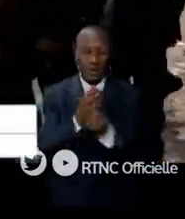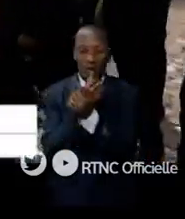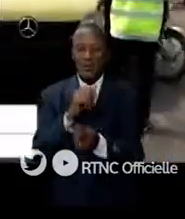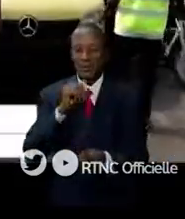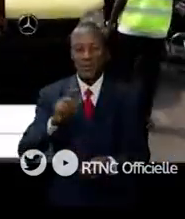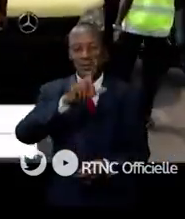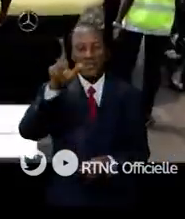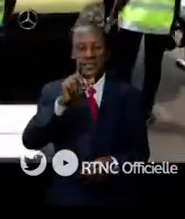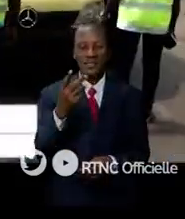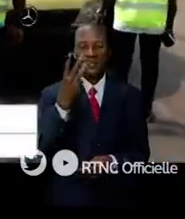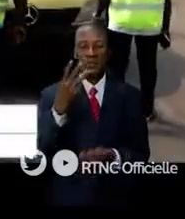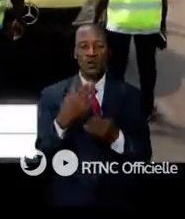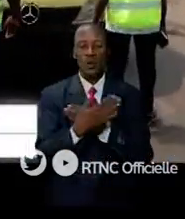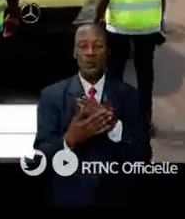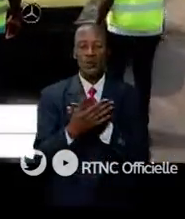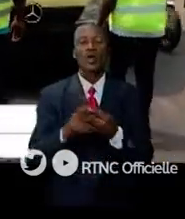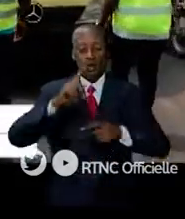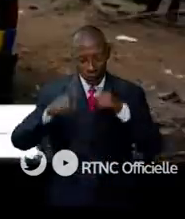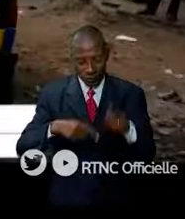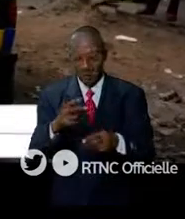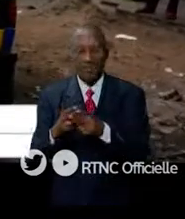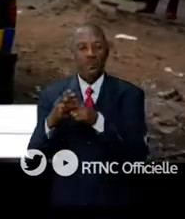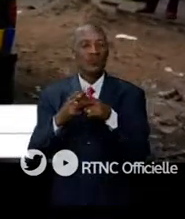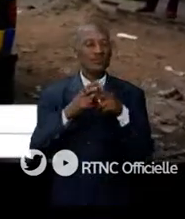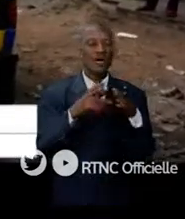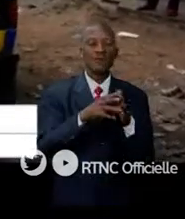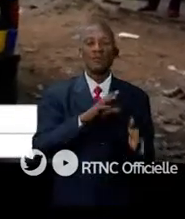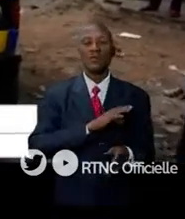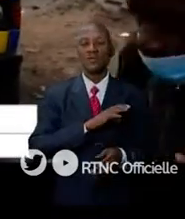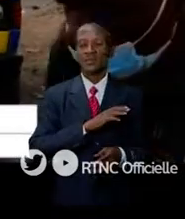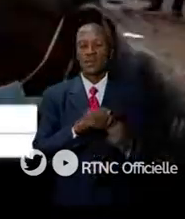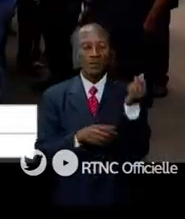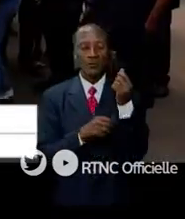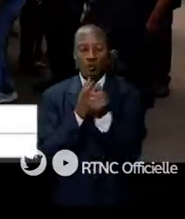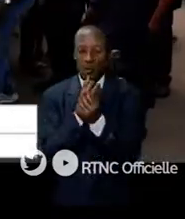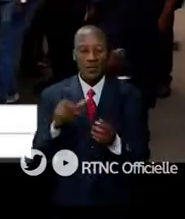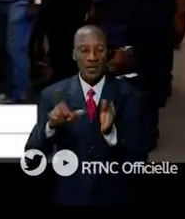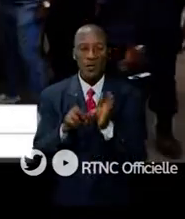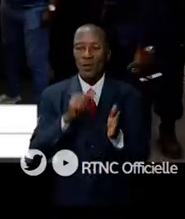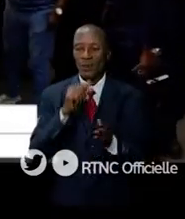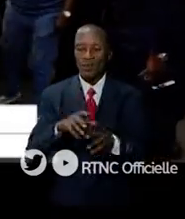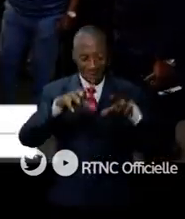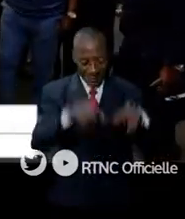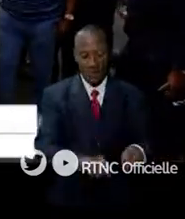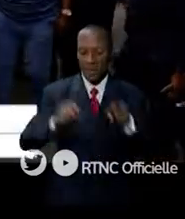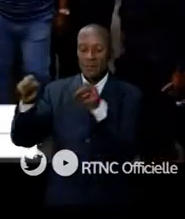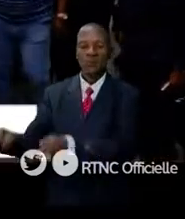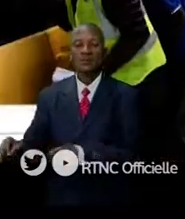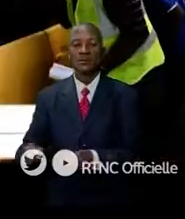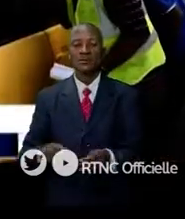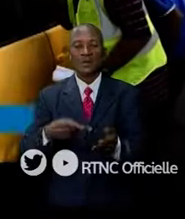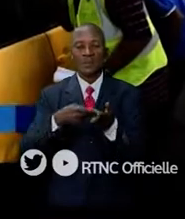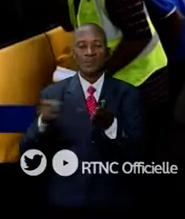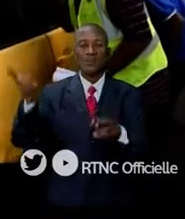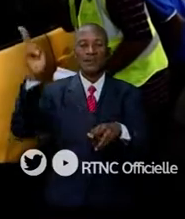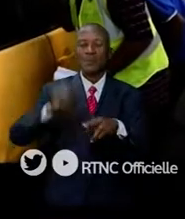août 2020, les agents de transport, avec l'appui des éléments de la police nationale, seront déployés sur toute l'étendue de la ville de Kinshasa